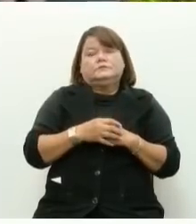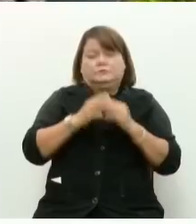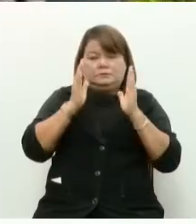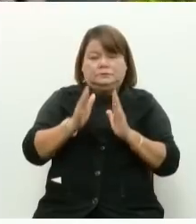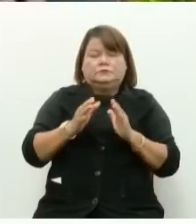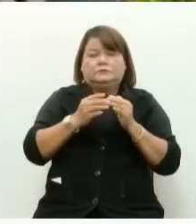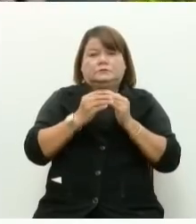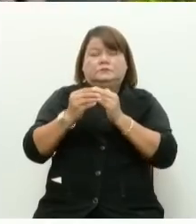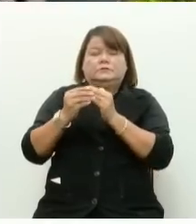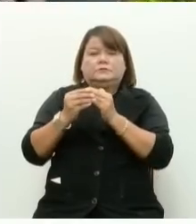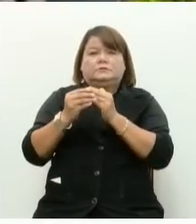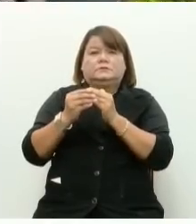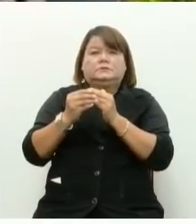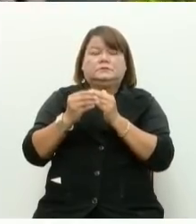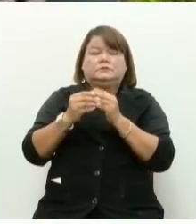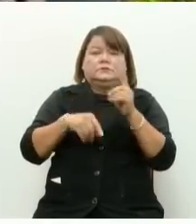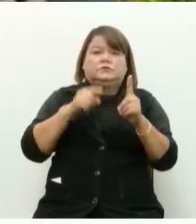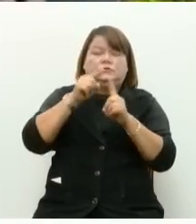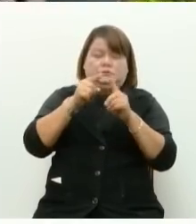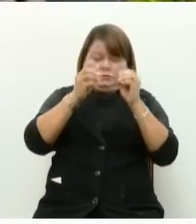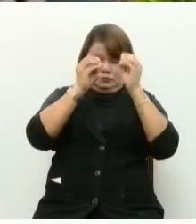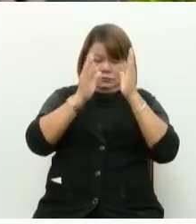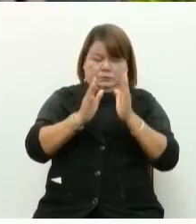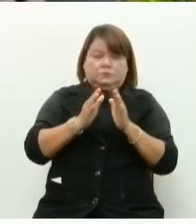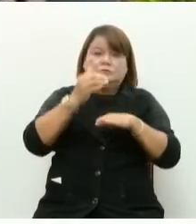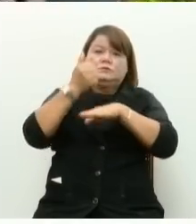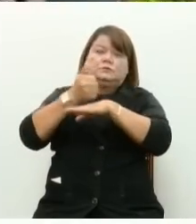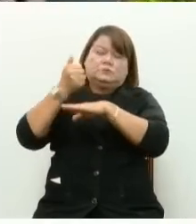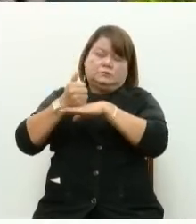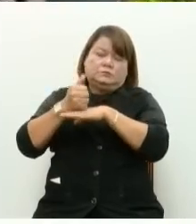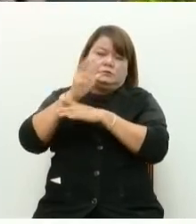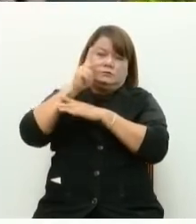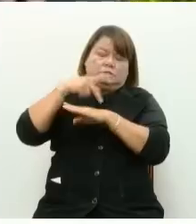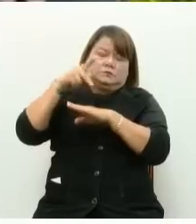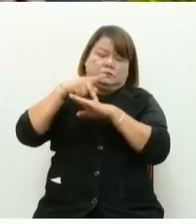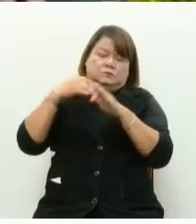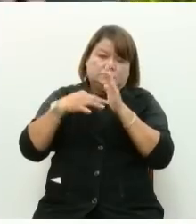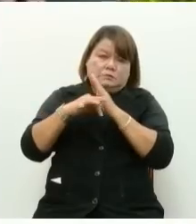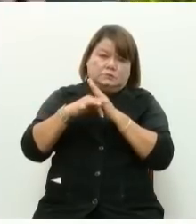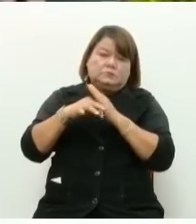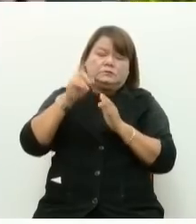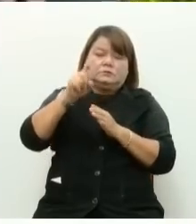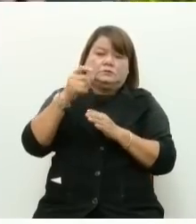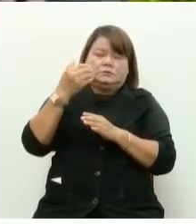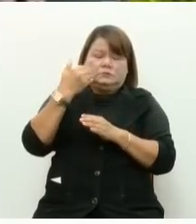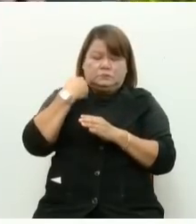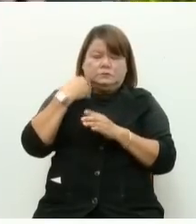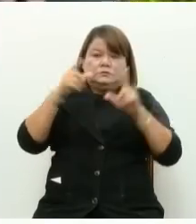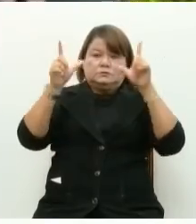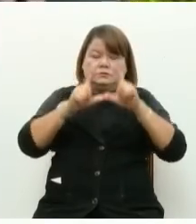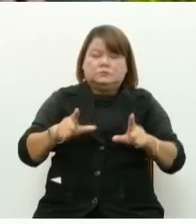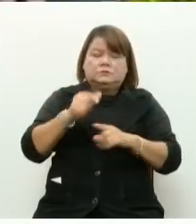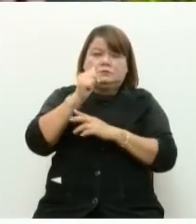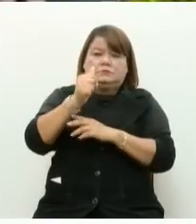จะนำขับเคลื่อนโดยเฉพาะคุณครูผู้บริหารเขตพื้นที่การศึกษาต้องมีคุณลักษณะอันพึงประสงค์ที่เป็